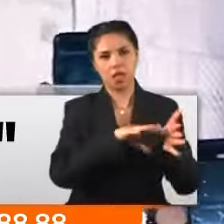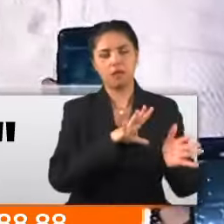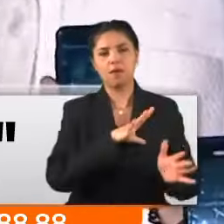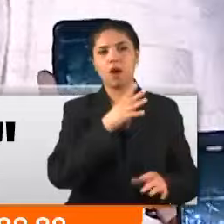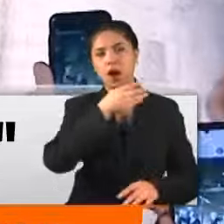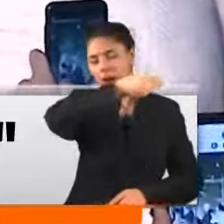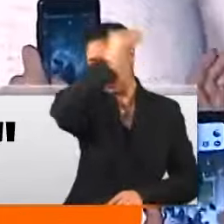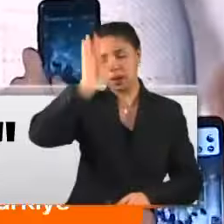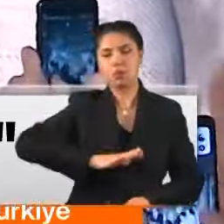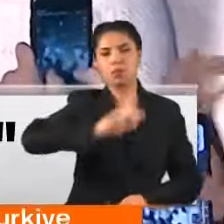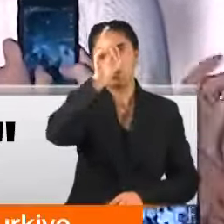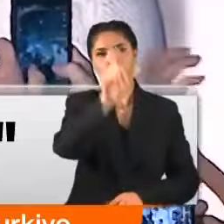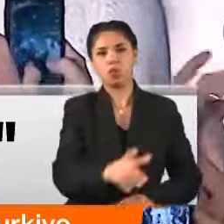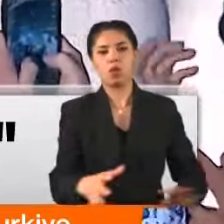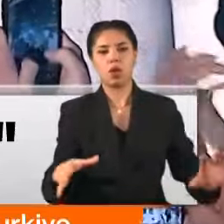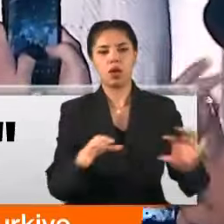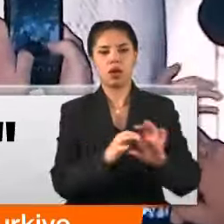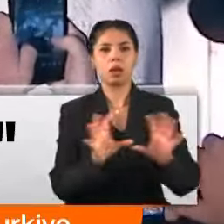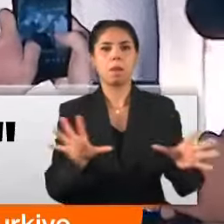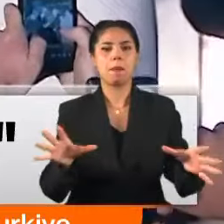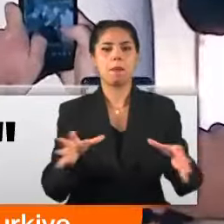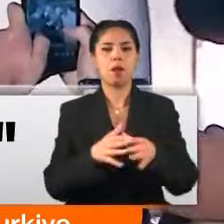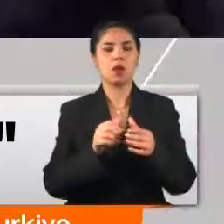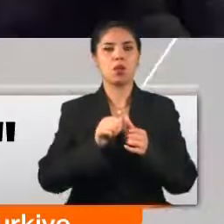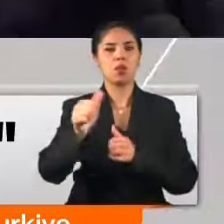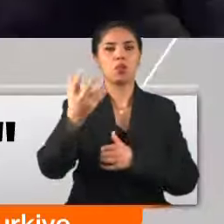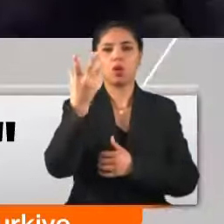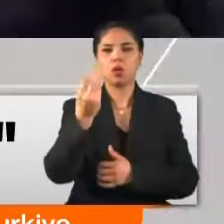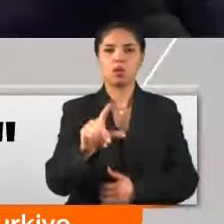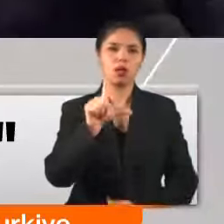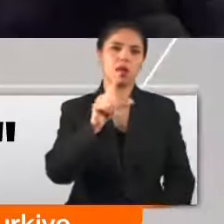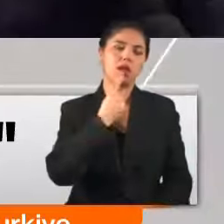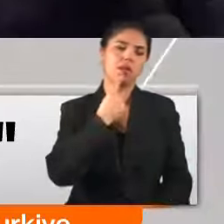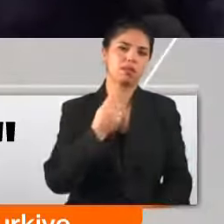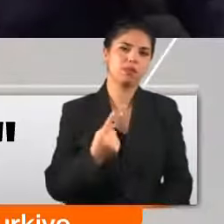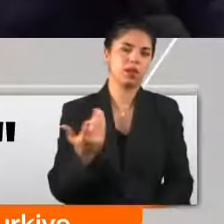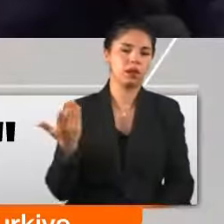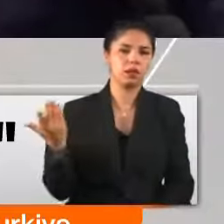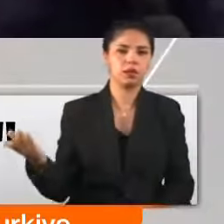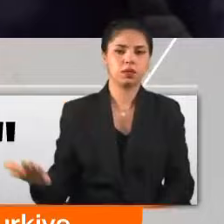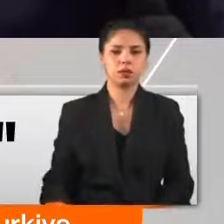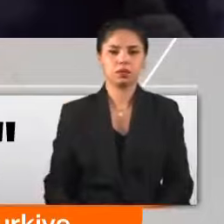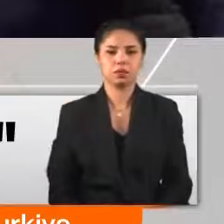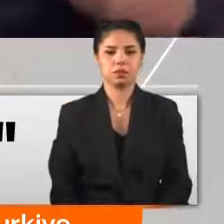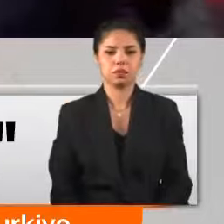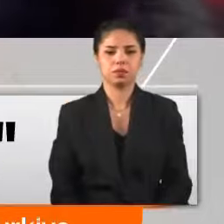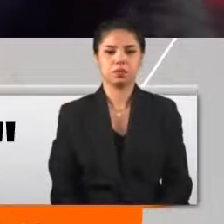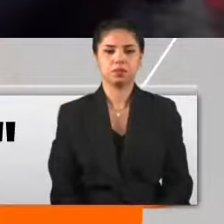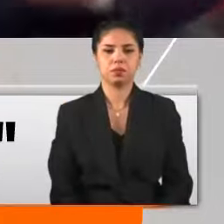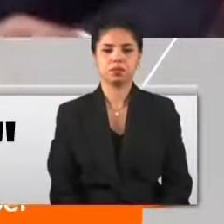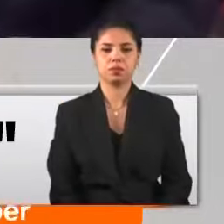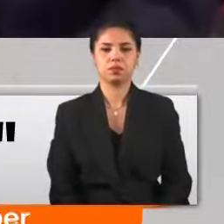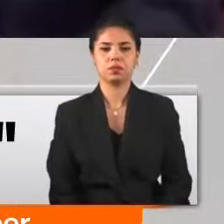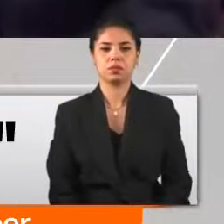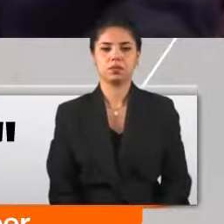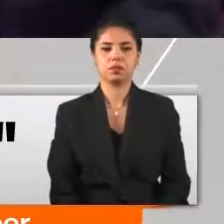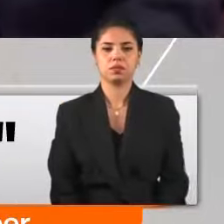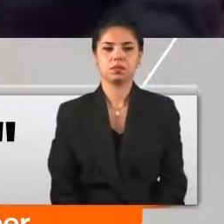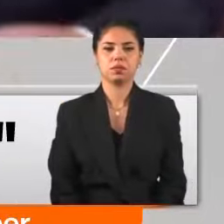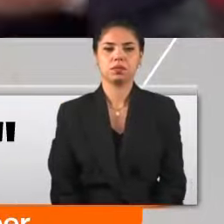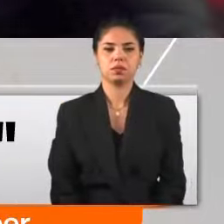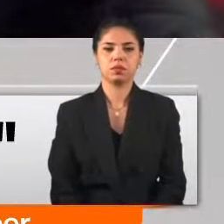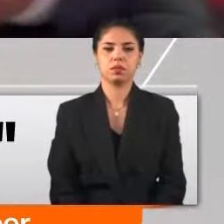net bir şekilde partiden uzaklaştırılmalı dedi. Boşuna demiyorum ki hançerlendik diye. Sağduyuyla oturup tartışmak